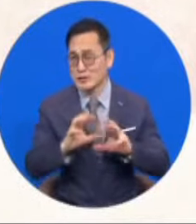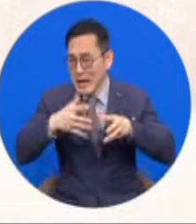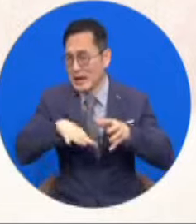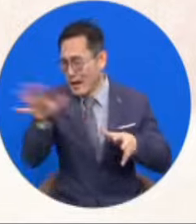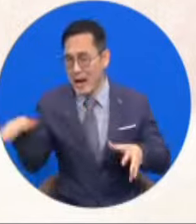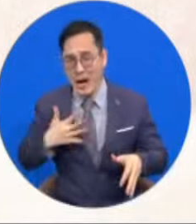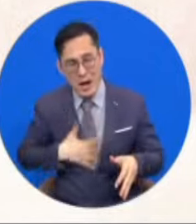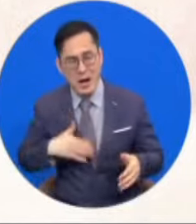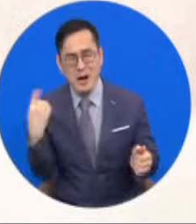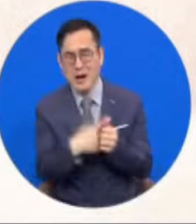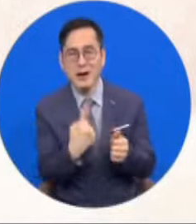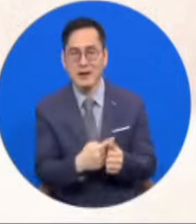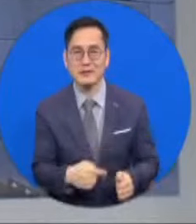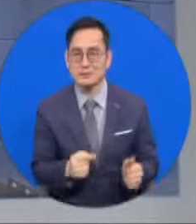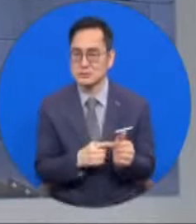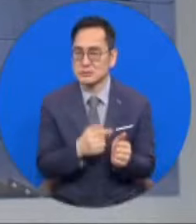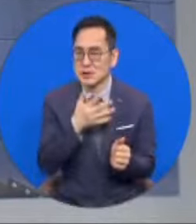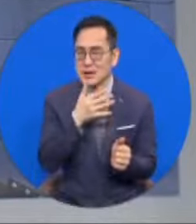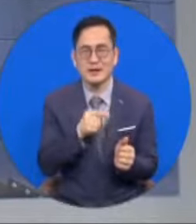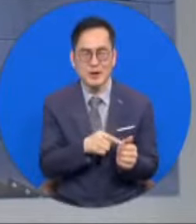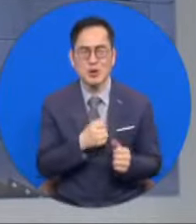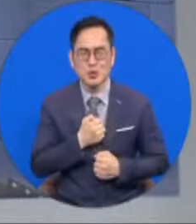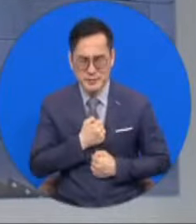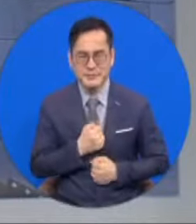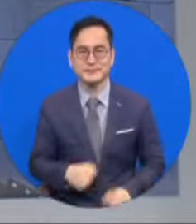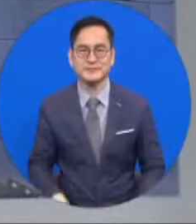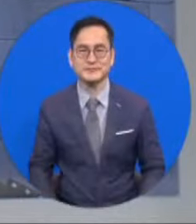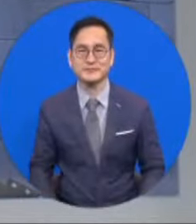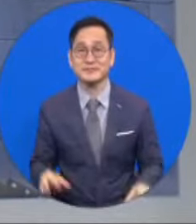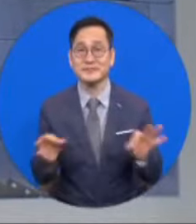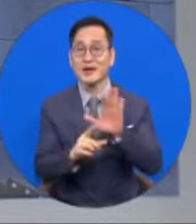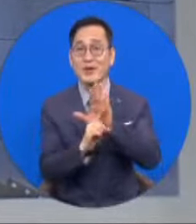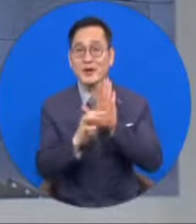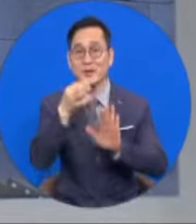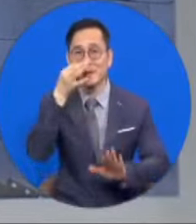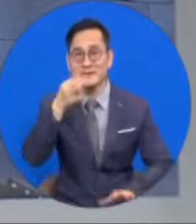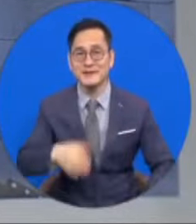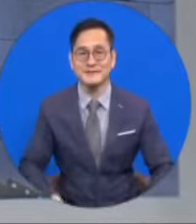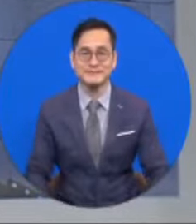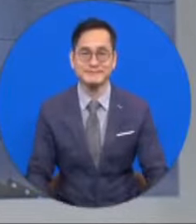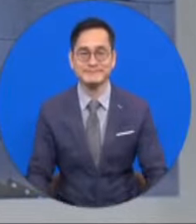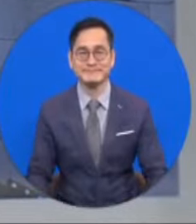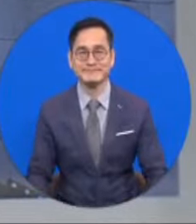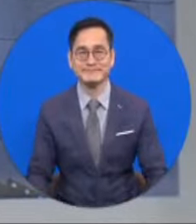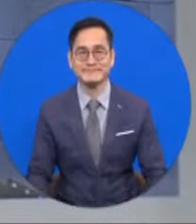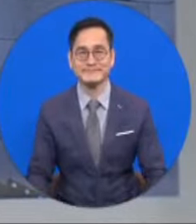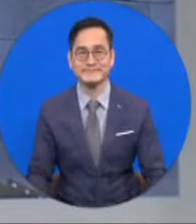된다 그렇게 봅니다. 예. 자, 저희들은 60초 광고 보고 돌아오겠습니다. 잠시 후에 뵙죠.